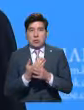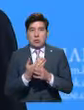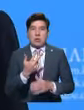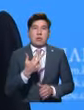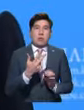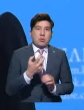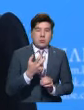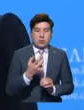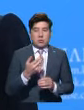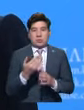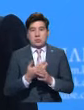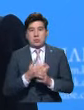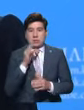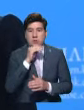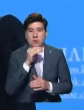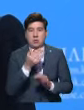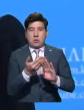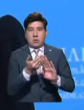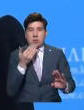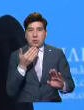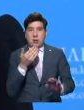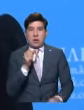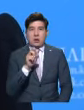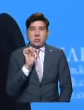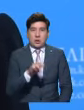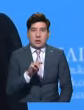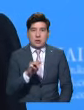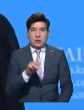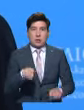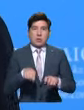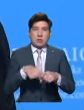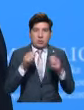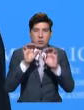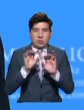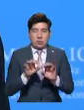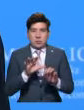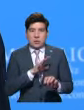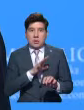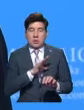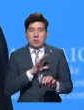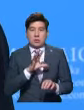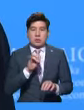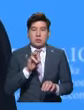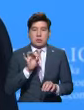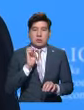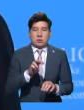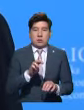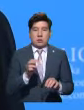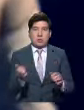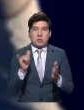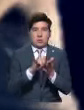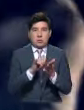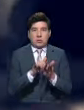соғылады. Ұрып-соғу бабы да бұған дейін әкімшілік құқық бұзушылық туралы кодекста болған, енді бұл қылмыстық кодекста енгізіліп